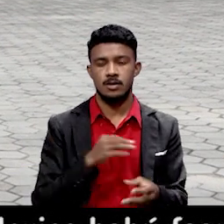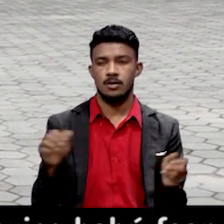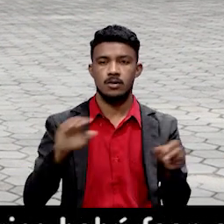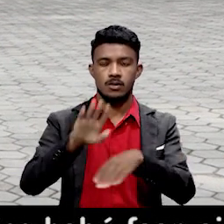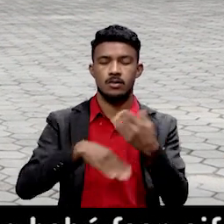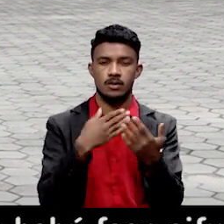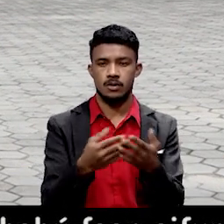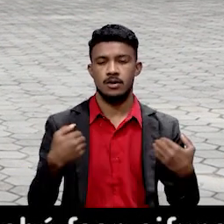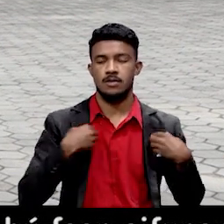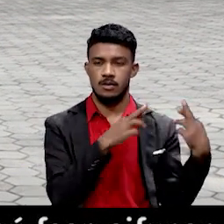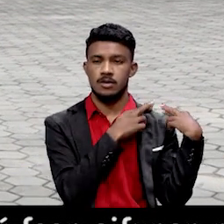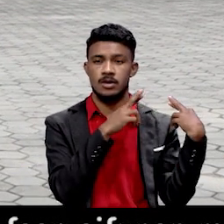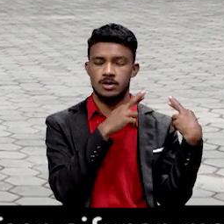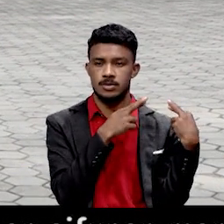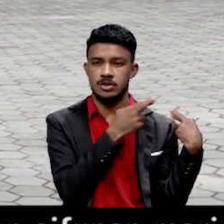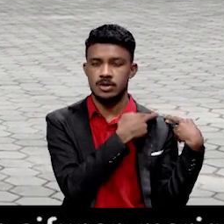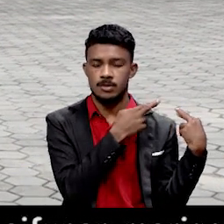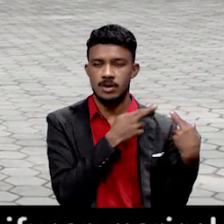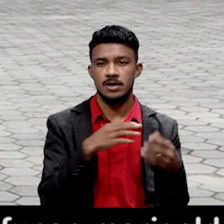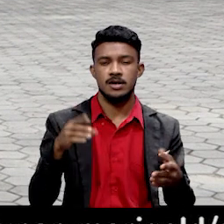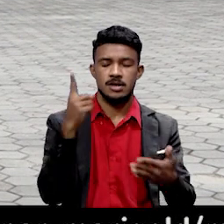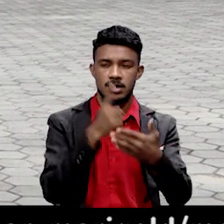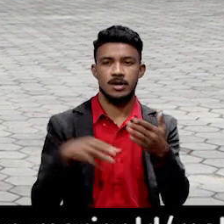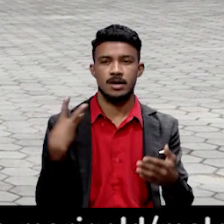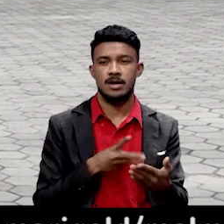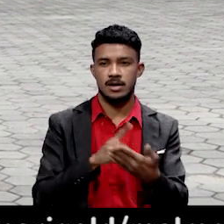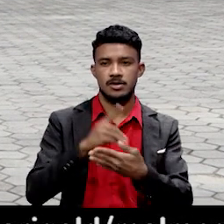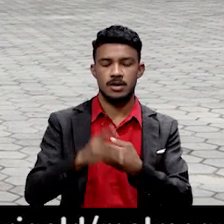katak, sa ida det mak ita desenvolve sela